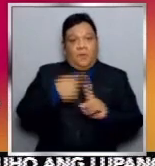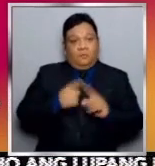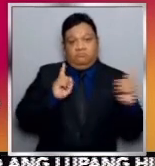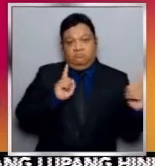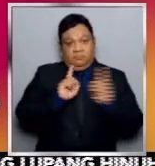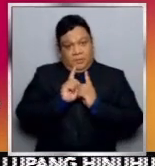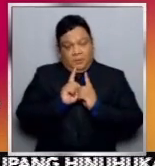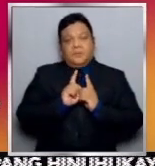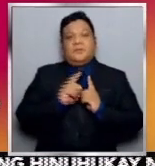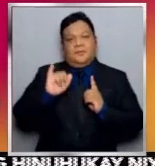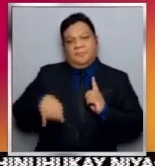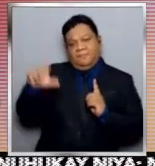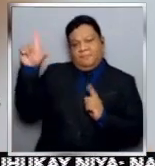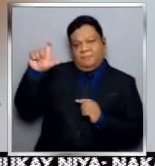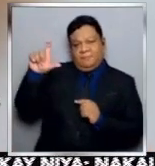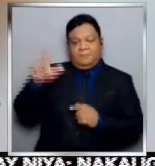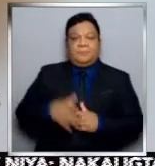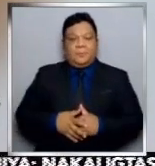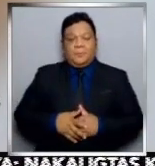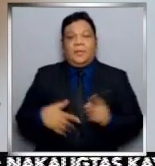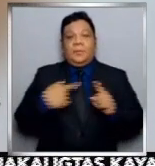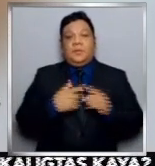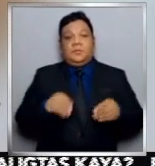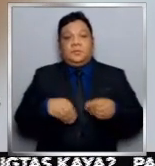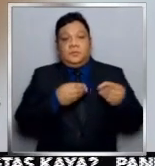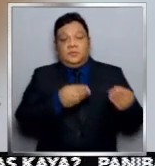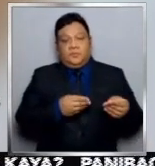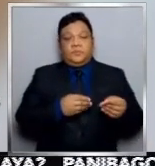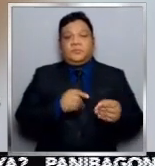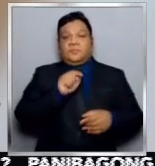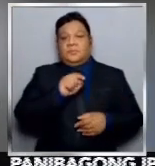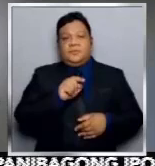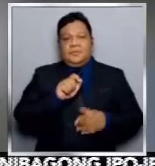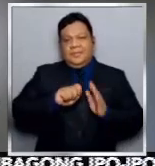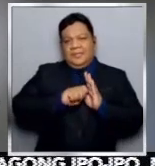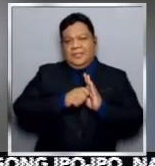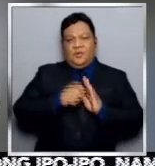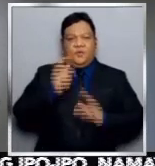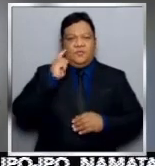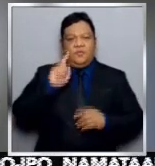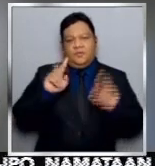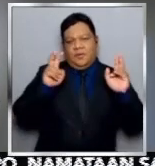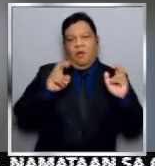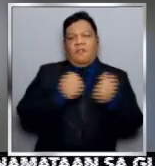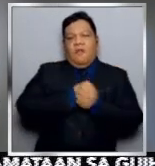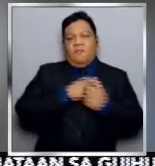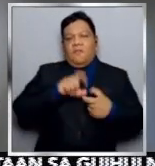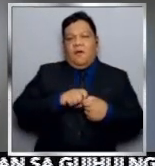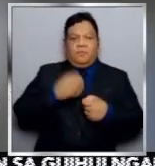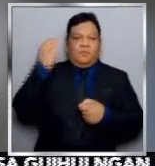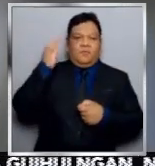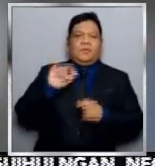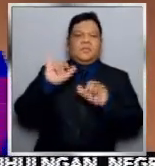na sila nag-selfie. Binigay rin niya ang sa kanyang opa ang susi ng love lock na isinabit niya noon sa Namsan Tower sa